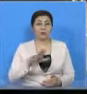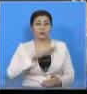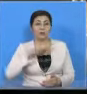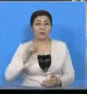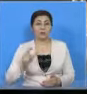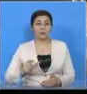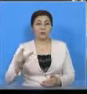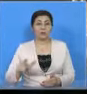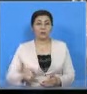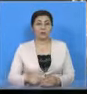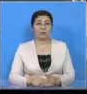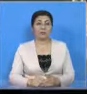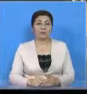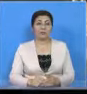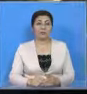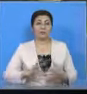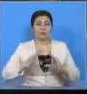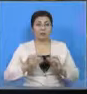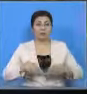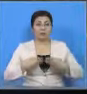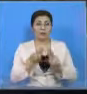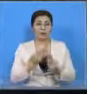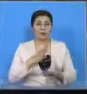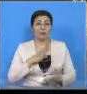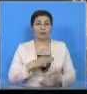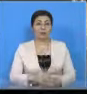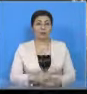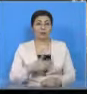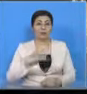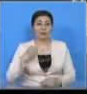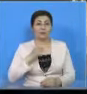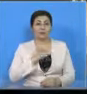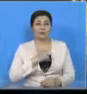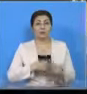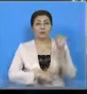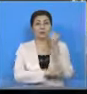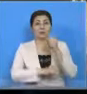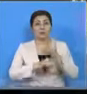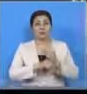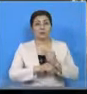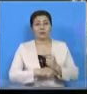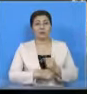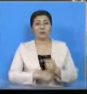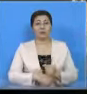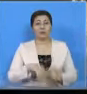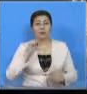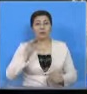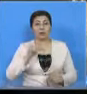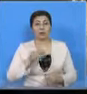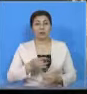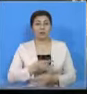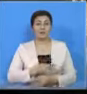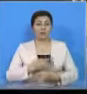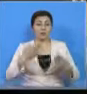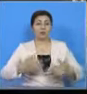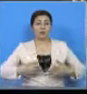қаншама адамға талдау жасап, нәтижелерін беріп отыр. Мен өзімнің әріптестерімді құттықтағым келеді. Олардың